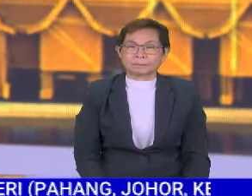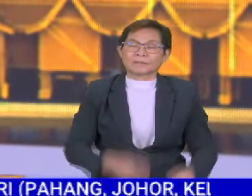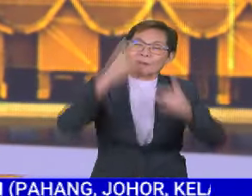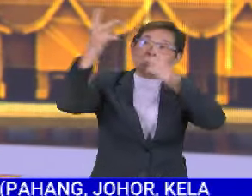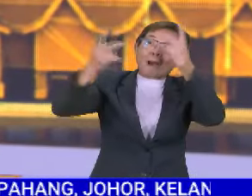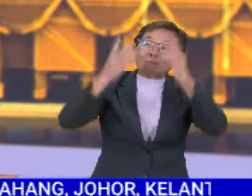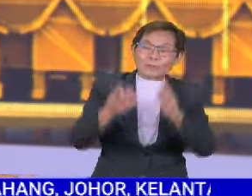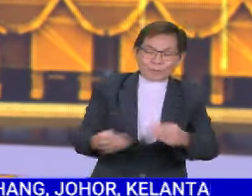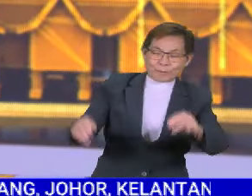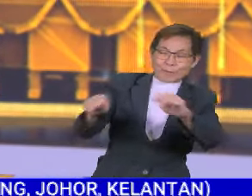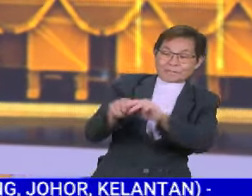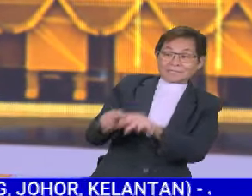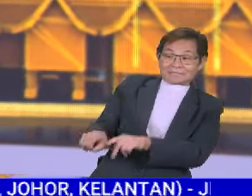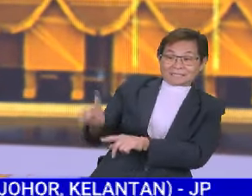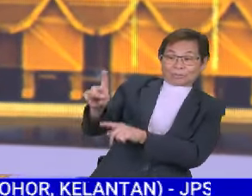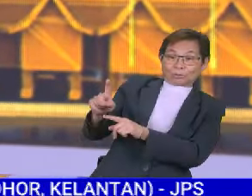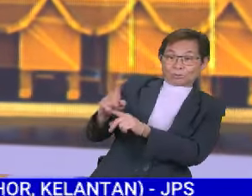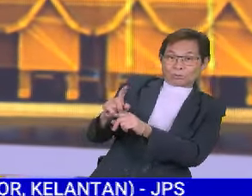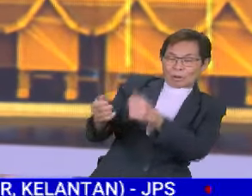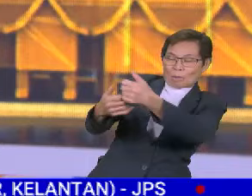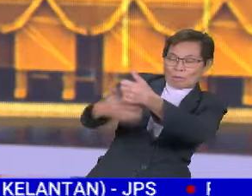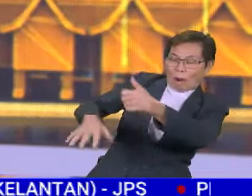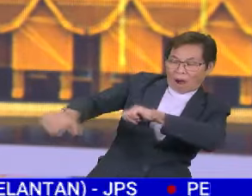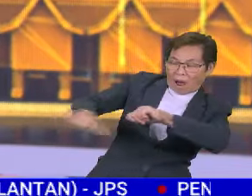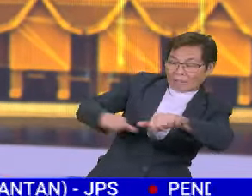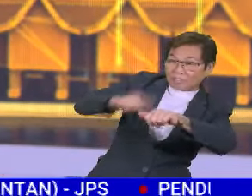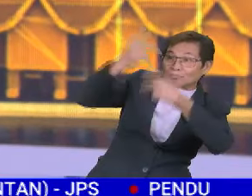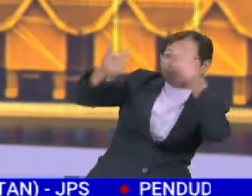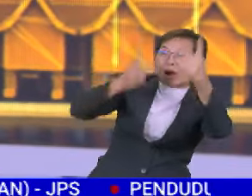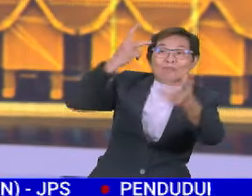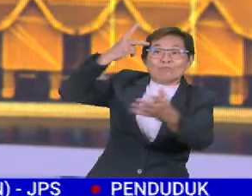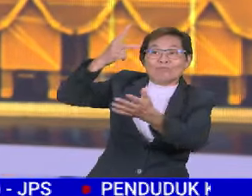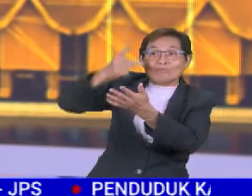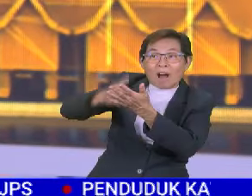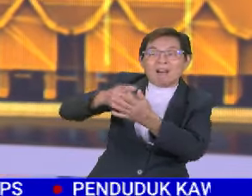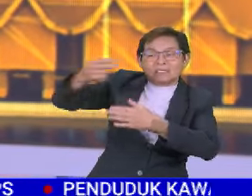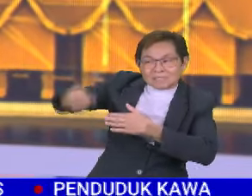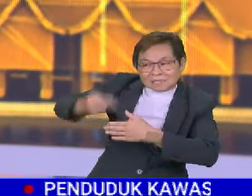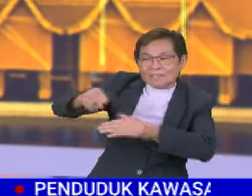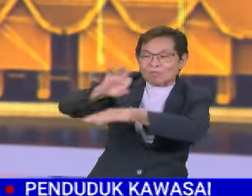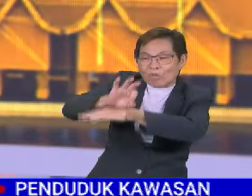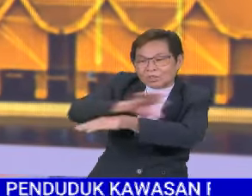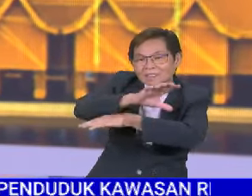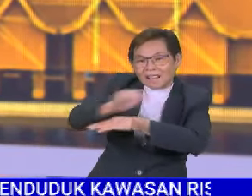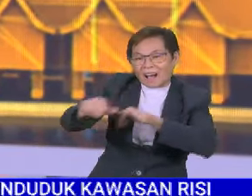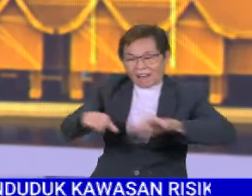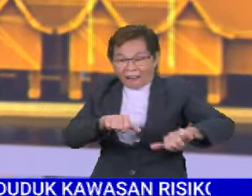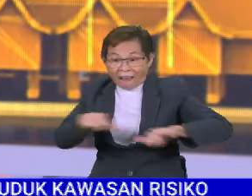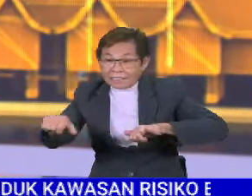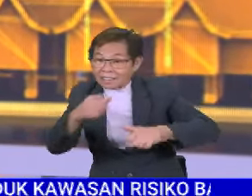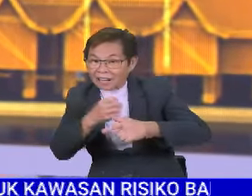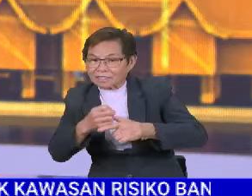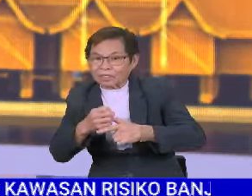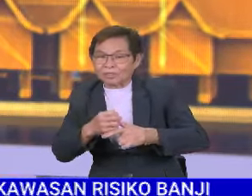Pelancongan masjid merupakan salah satu cabang aktiviti pelancongan untuk mengenali sejarah, fungsi, aktiviti